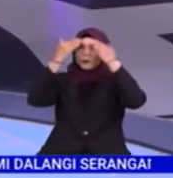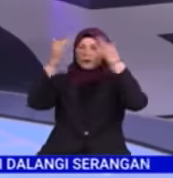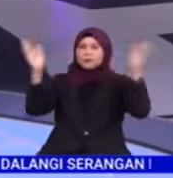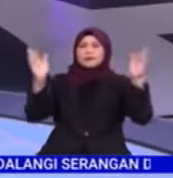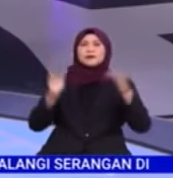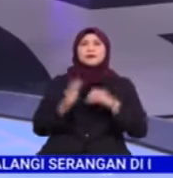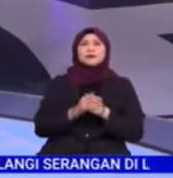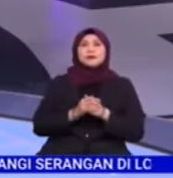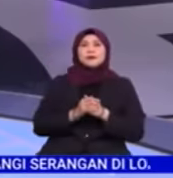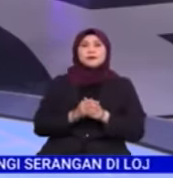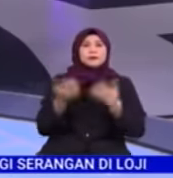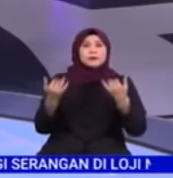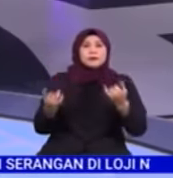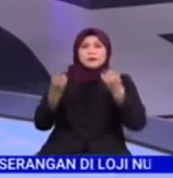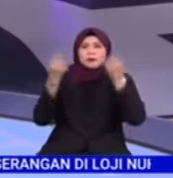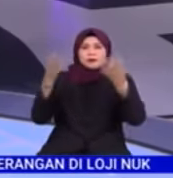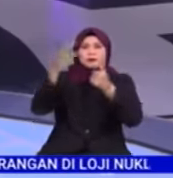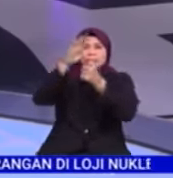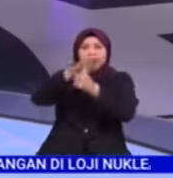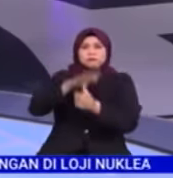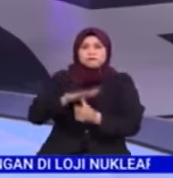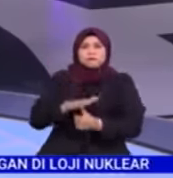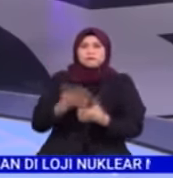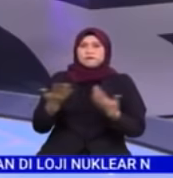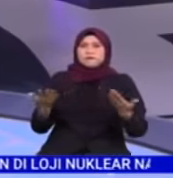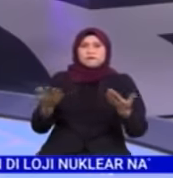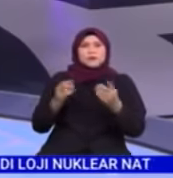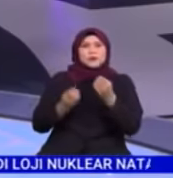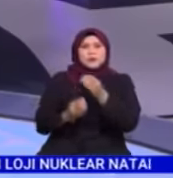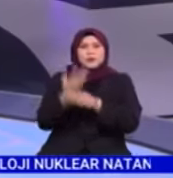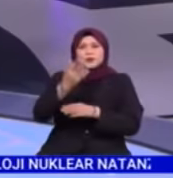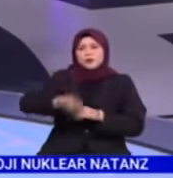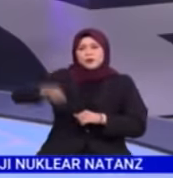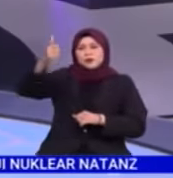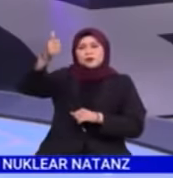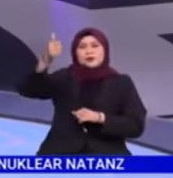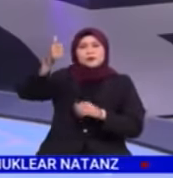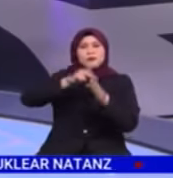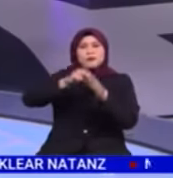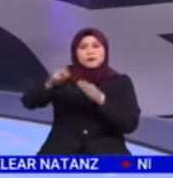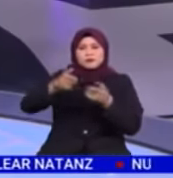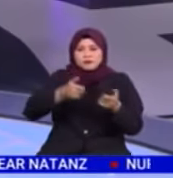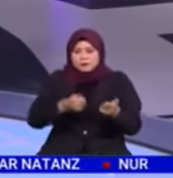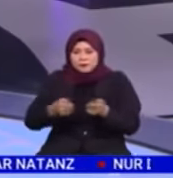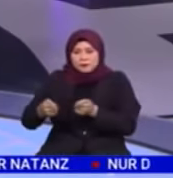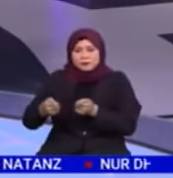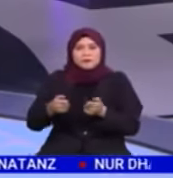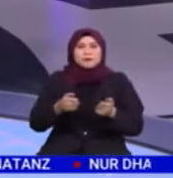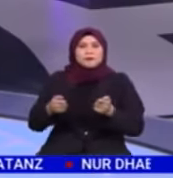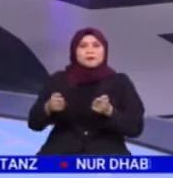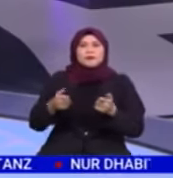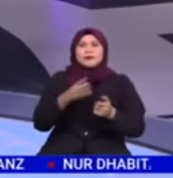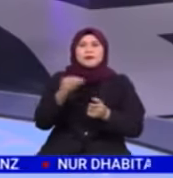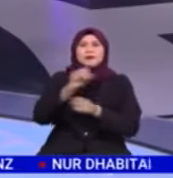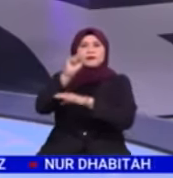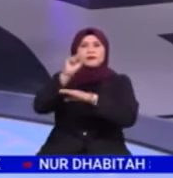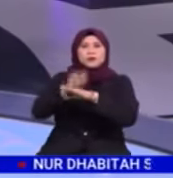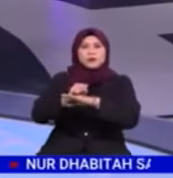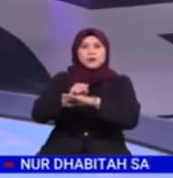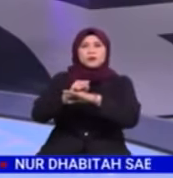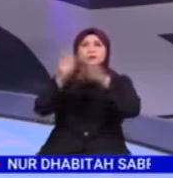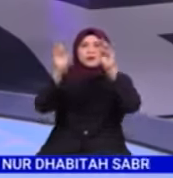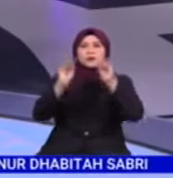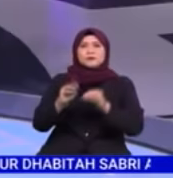ia susulan berbagai kecaman diterima pasukan itu selepas muncul juara liga profesional pubg-mobile-lite dan Singapura musim